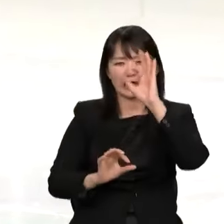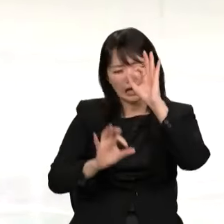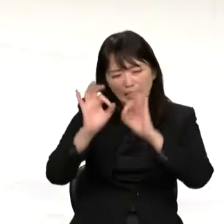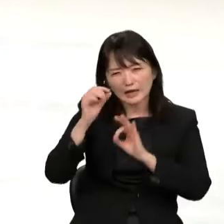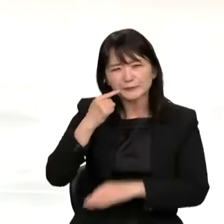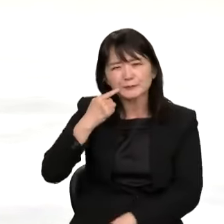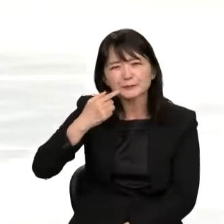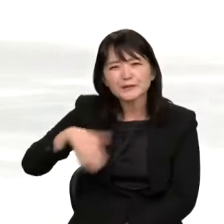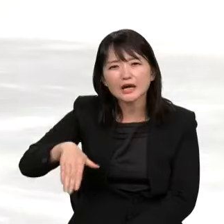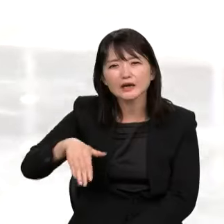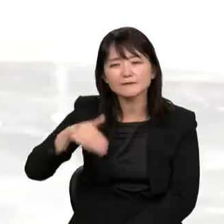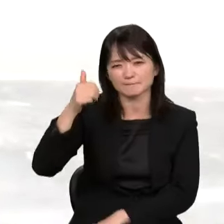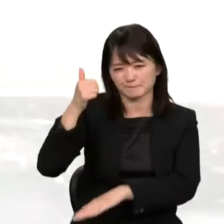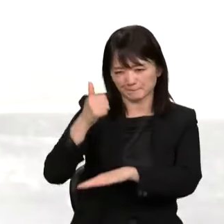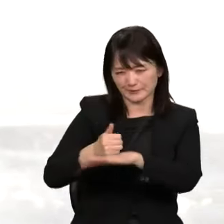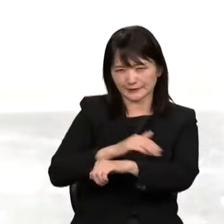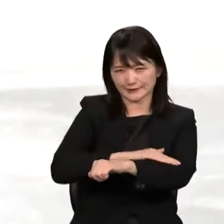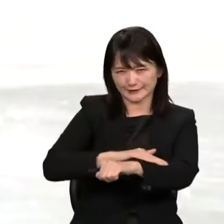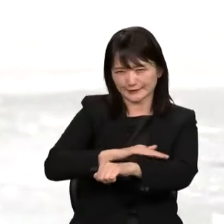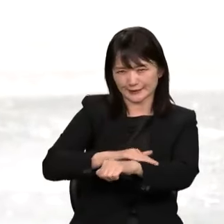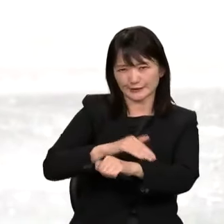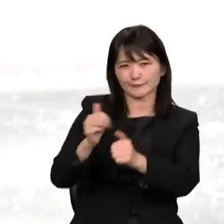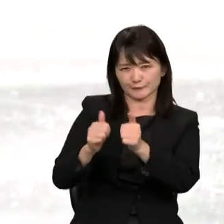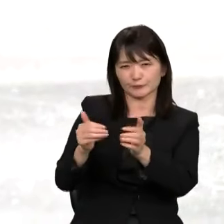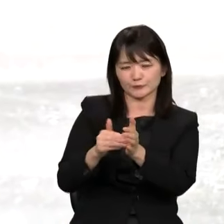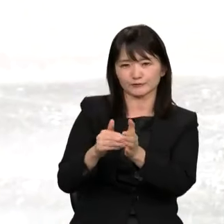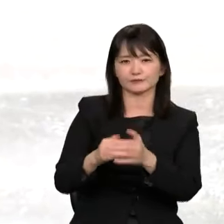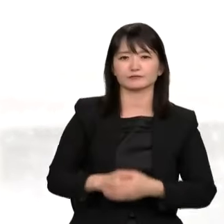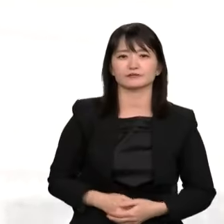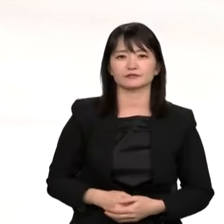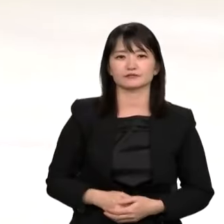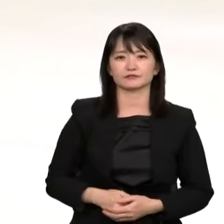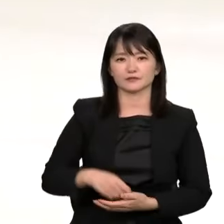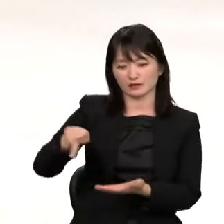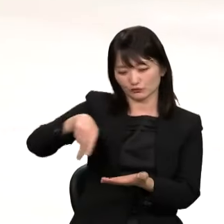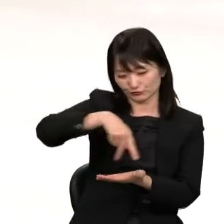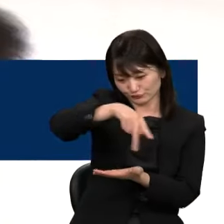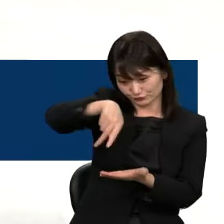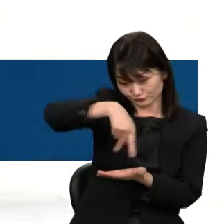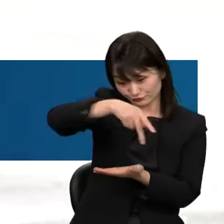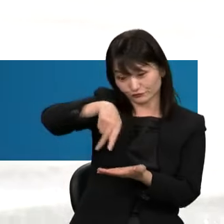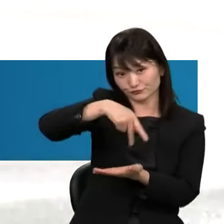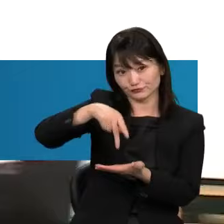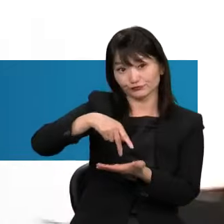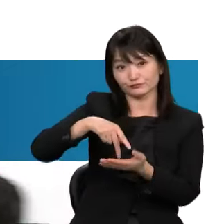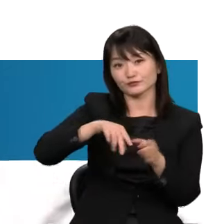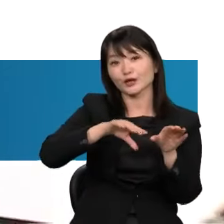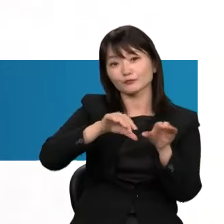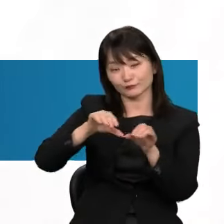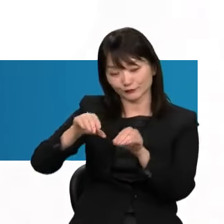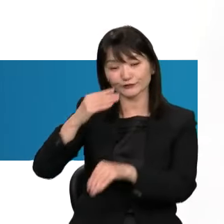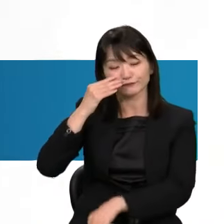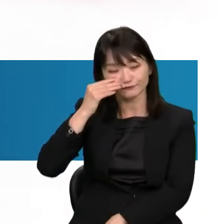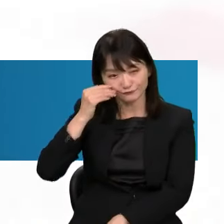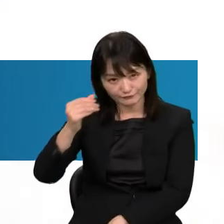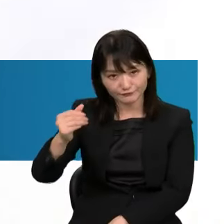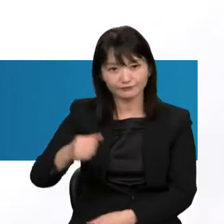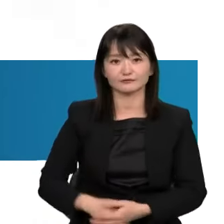실수가 아쉬웠지만 끝까지 버티려 했다고 말했는데요. 깔끔한 스핀으로 유려하게 연기를 풀어냈습니다. 그